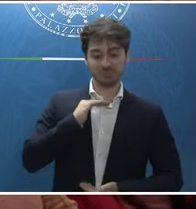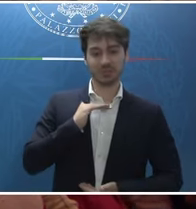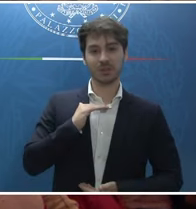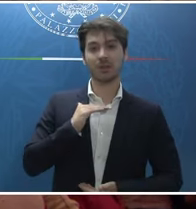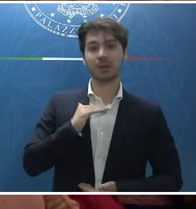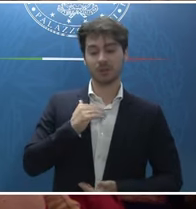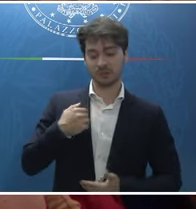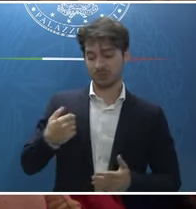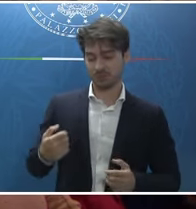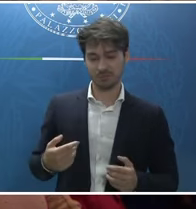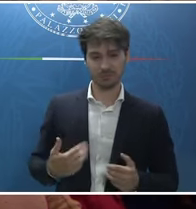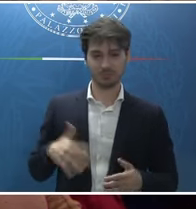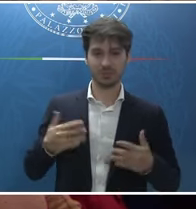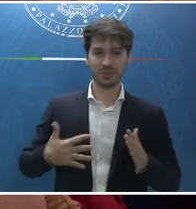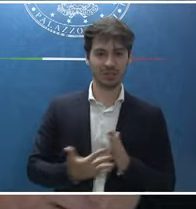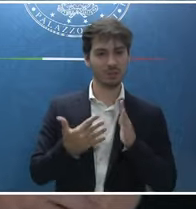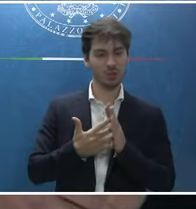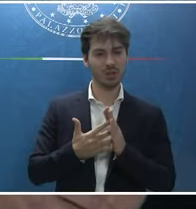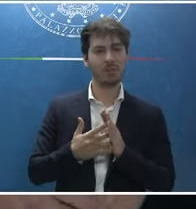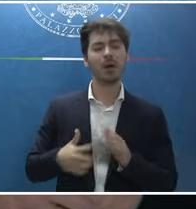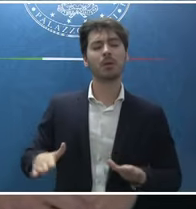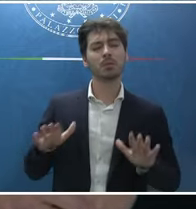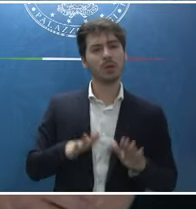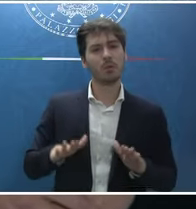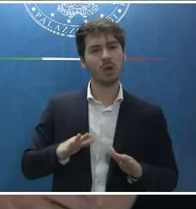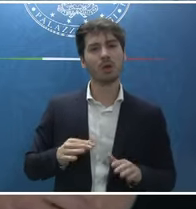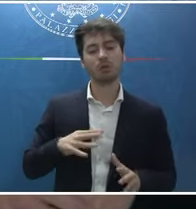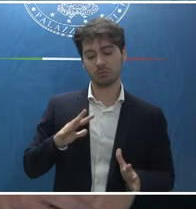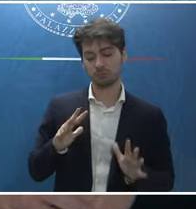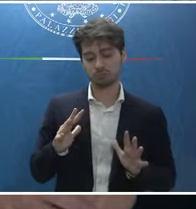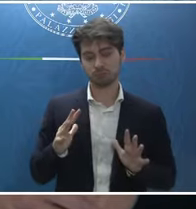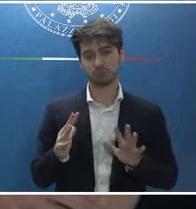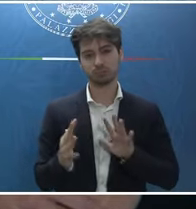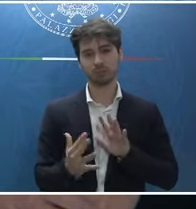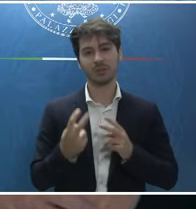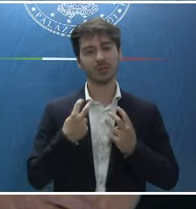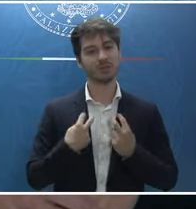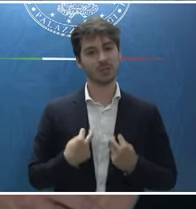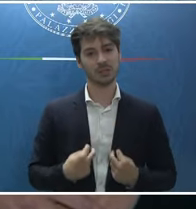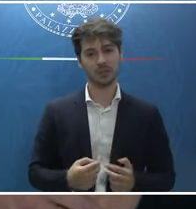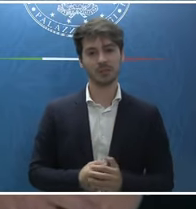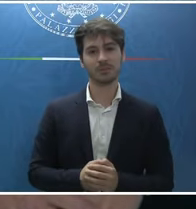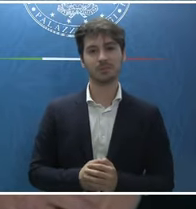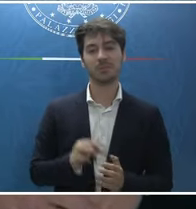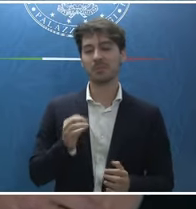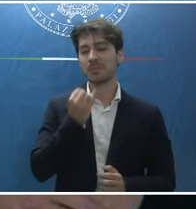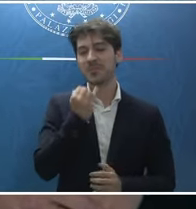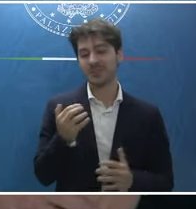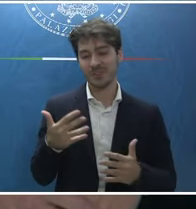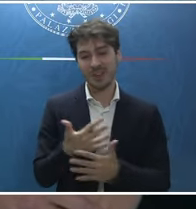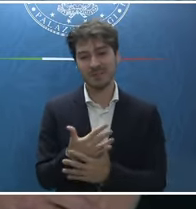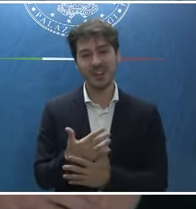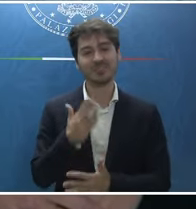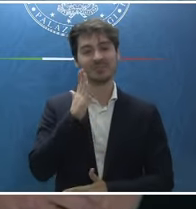dura, ma molto lentamente mi sta cambiando totalmente la vita. Piccoli abbracci, piccole